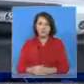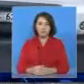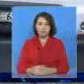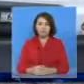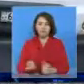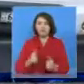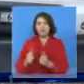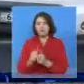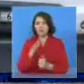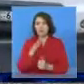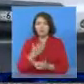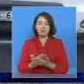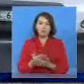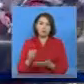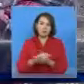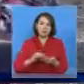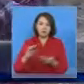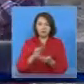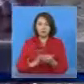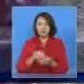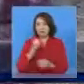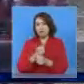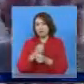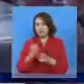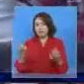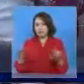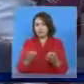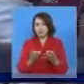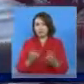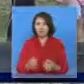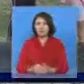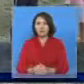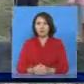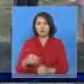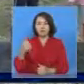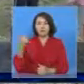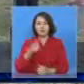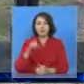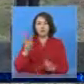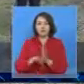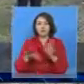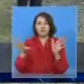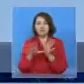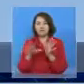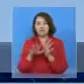мәселе алдағы уақытта тағы туындамасы үшін жүйелі жұмыс керектігі белгілі болды. Айтпақшы, бір аптадан бері жарықсыз отырған